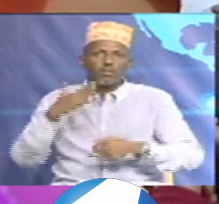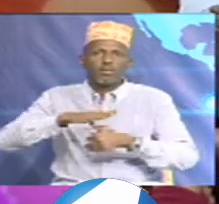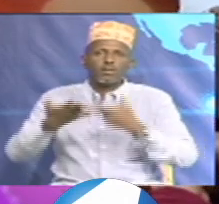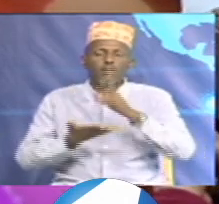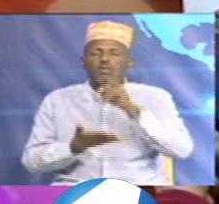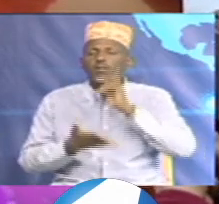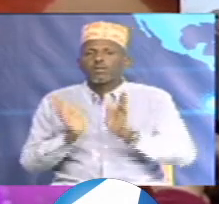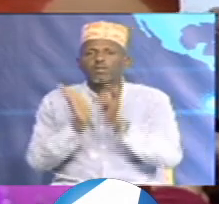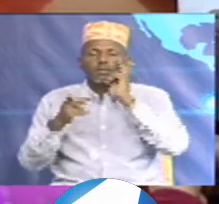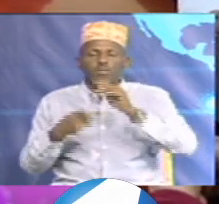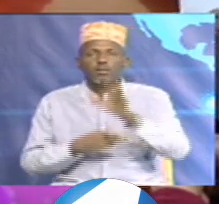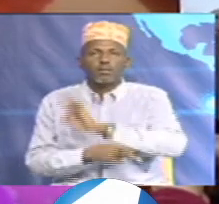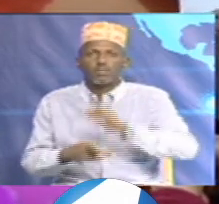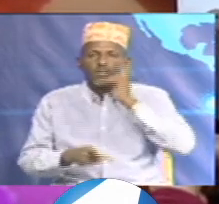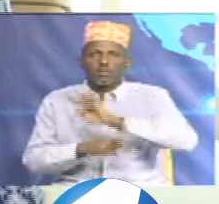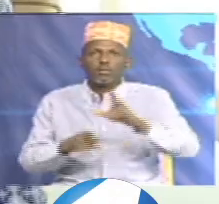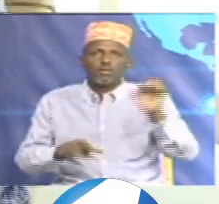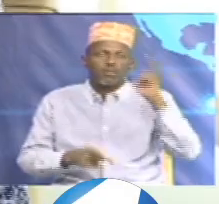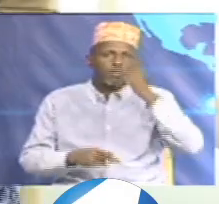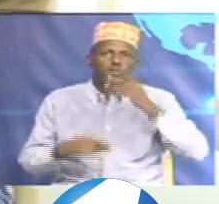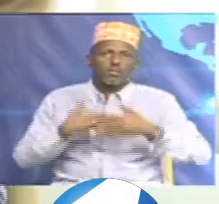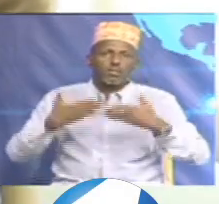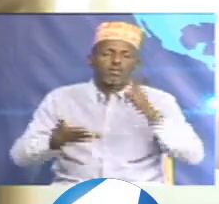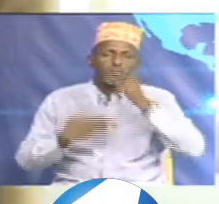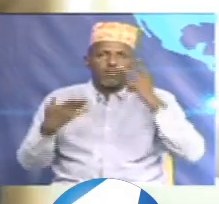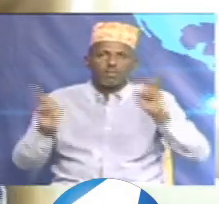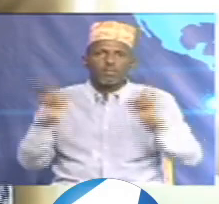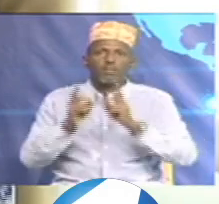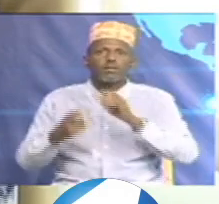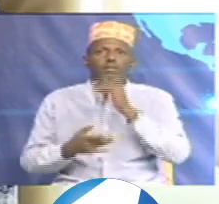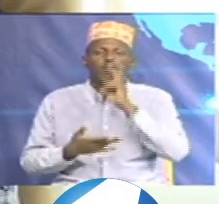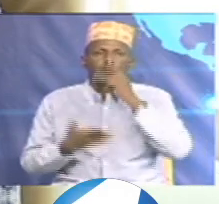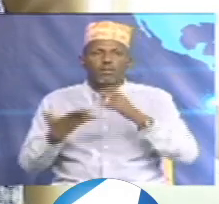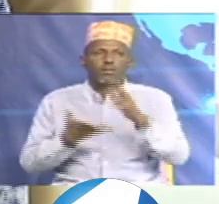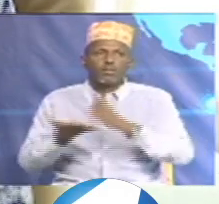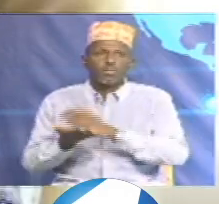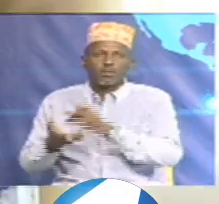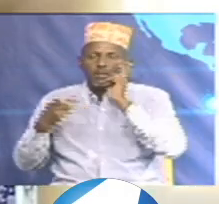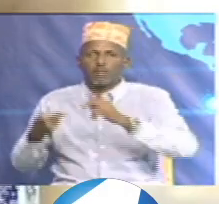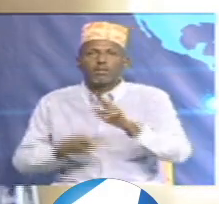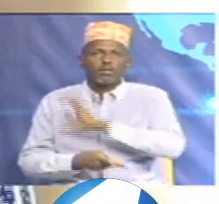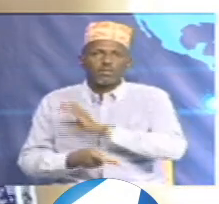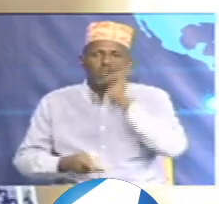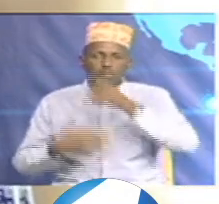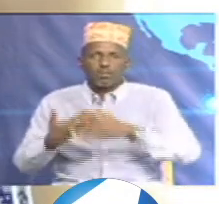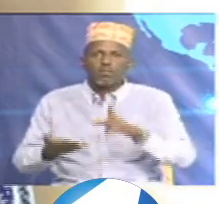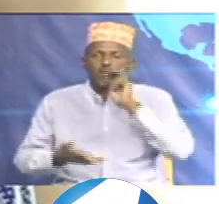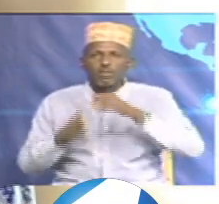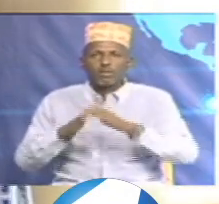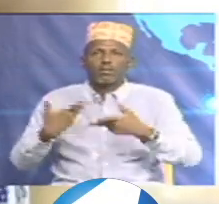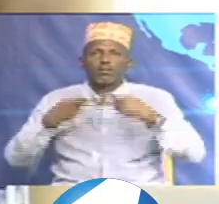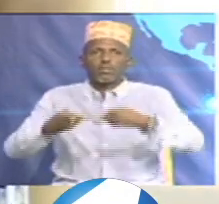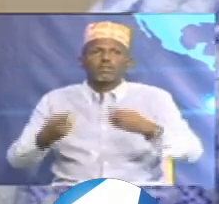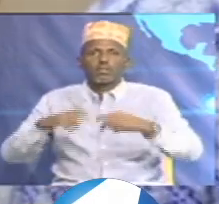de la Femme et de la famille, Moumina Ahmed Hassan, a rencontré jeudi un groupe de guides religieux venant